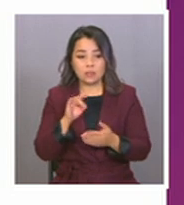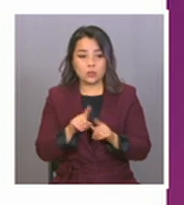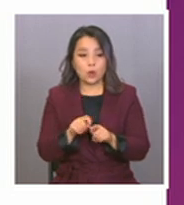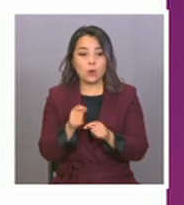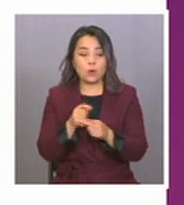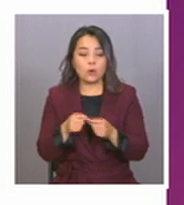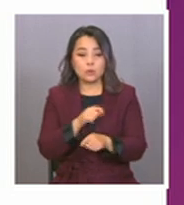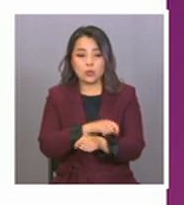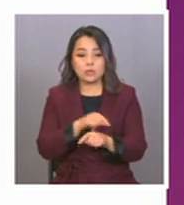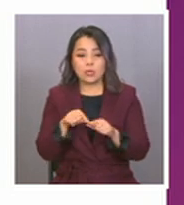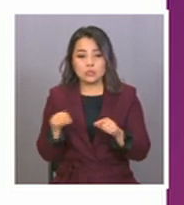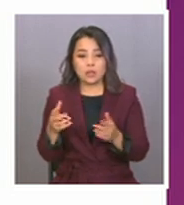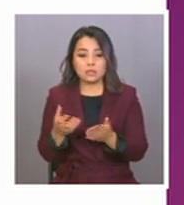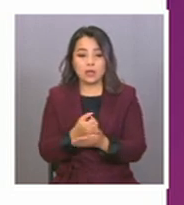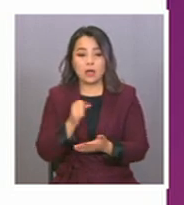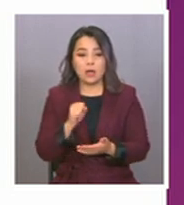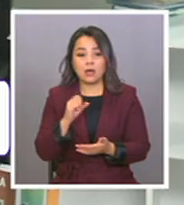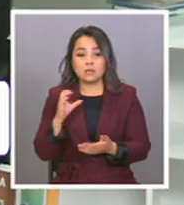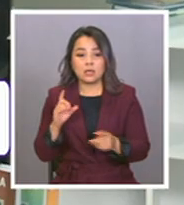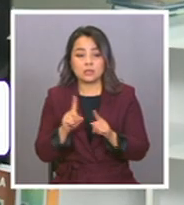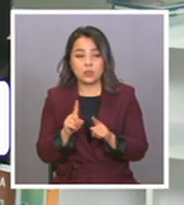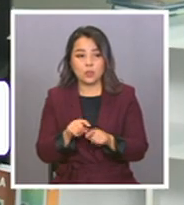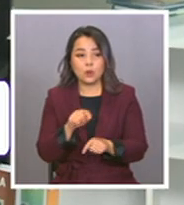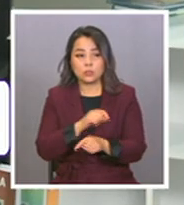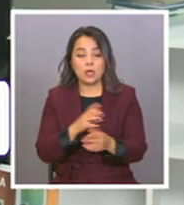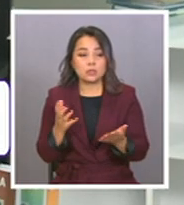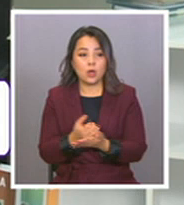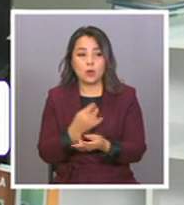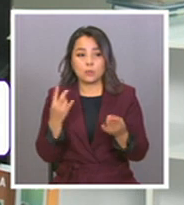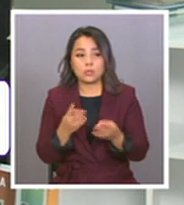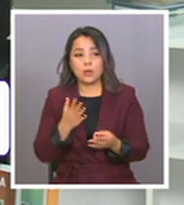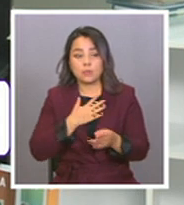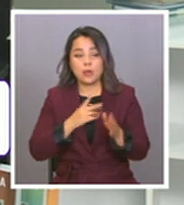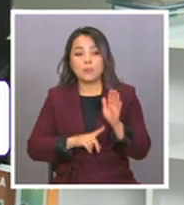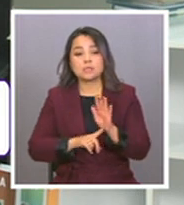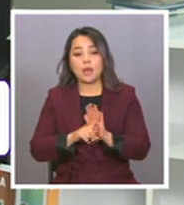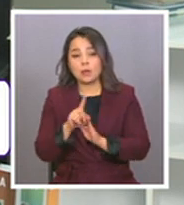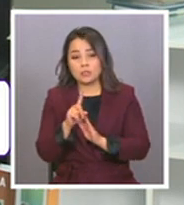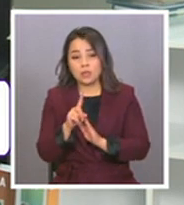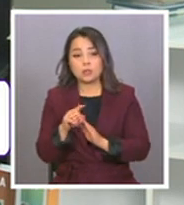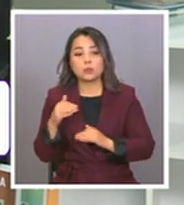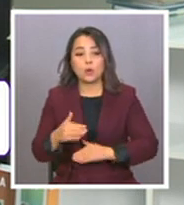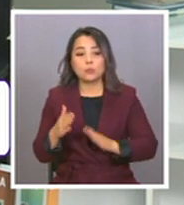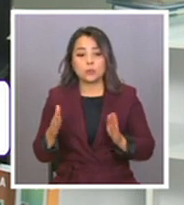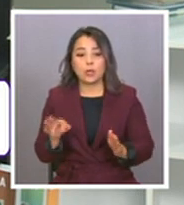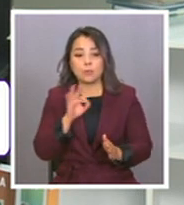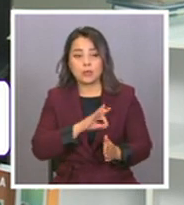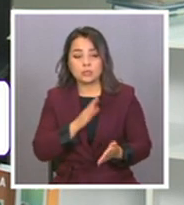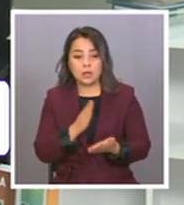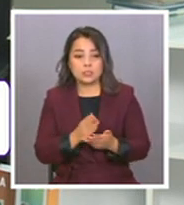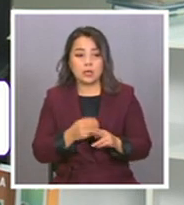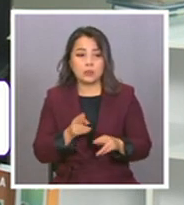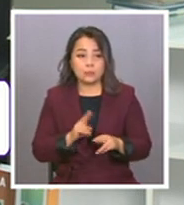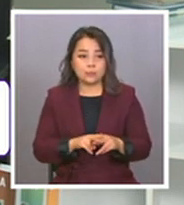біз алменен А-С диагональ ұзындығын тауып алуымыз керек. Ол үшін біз бастапқы тік 4 бұрышты пайдаланамыз. Сонда